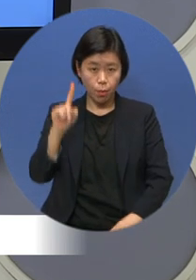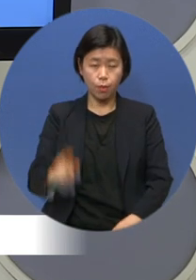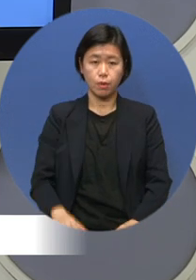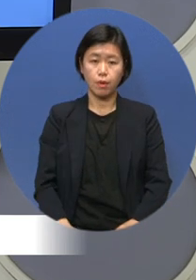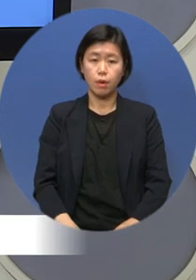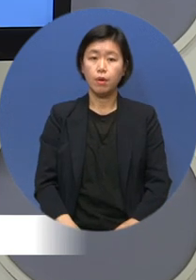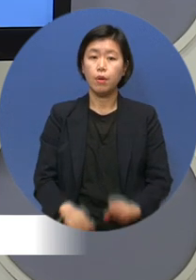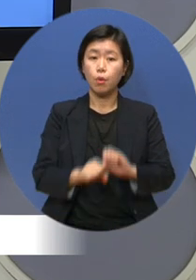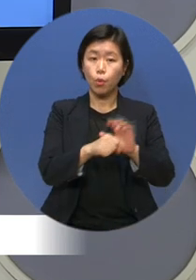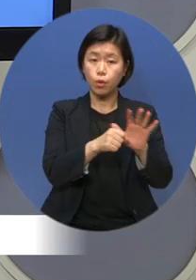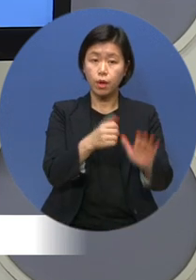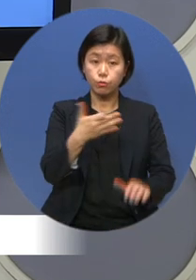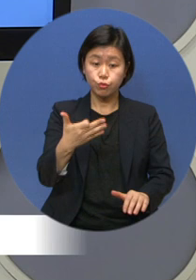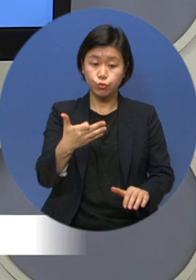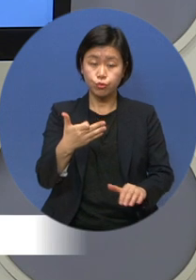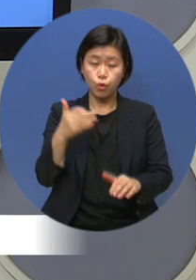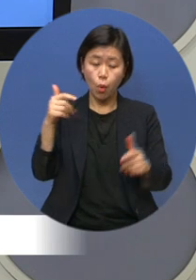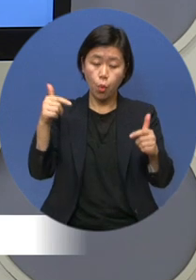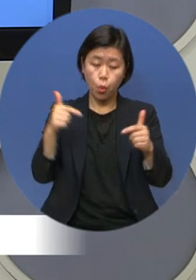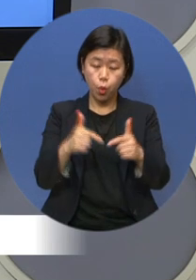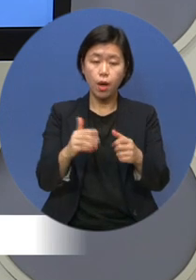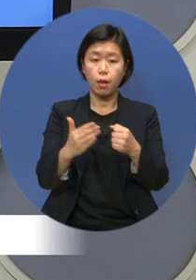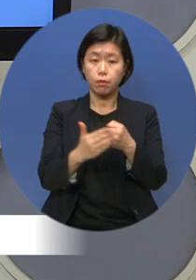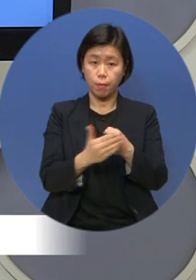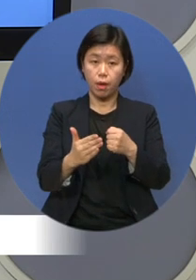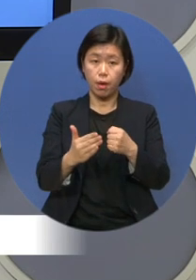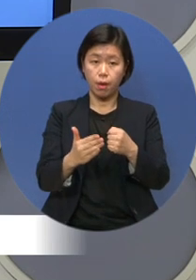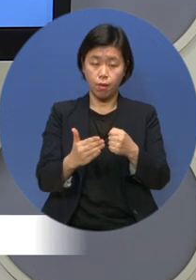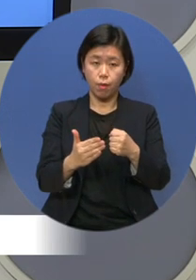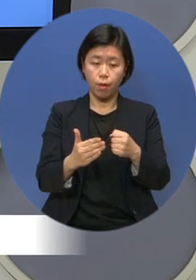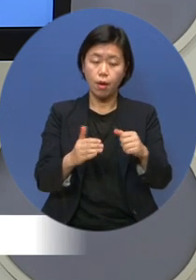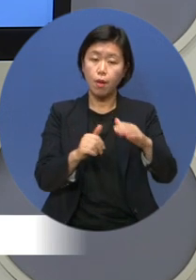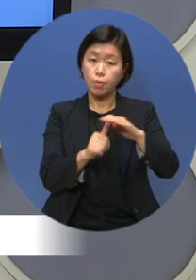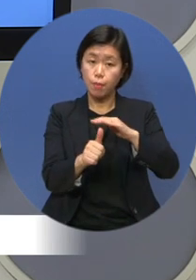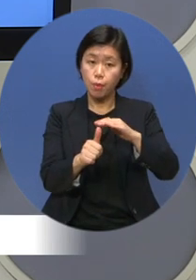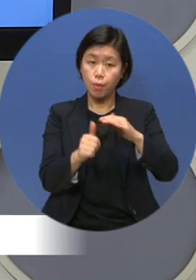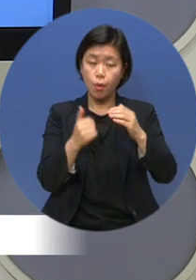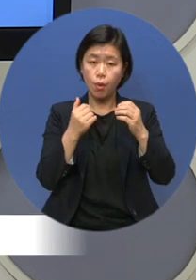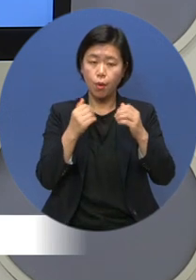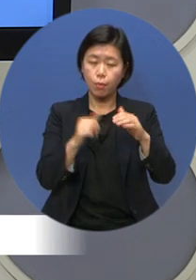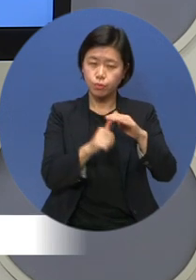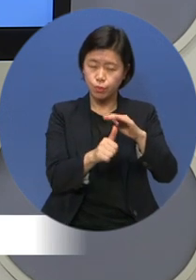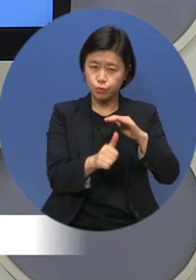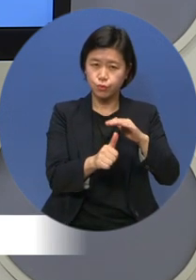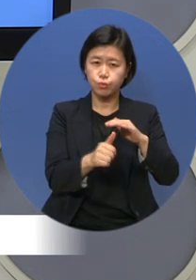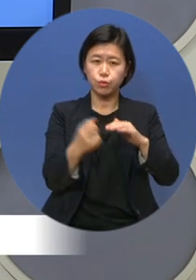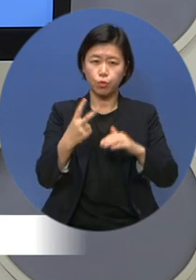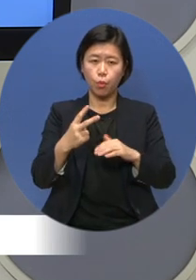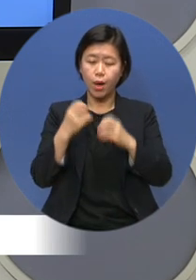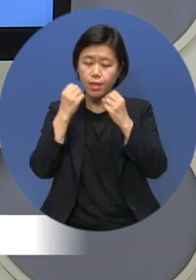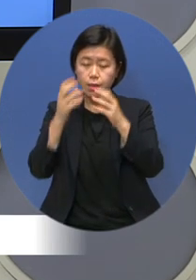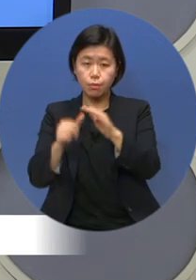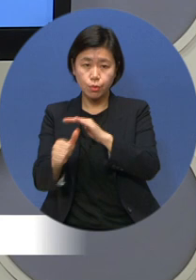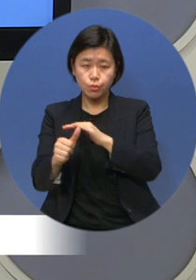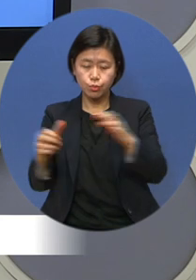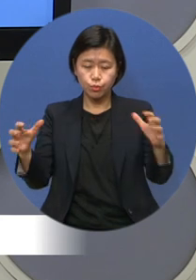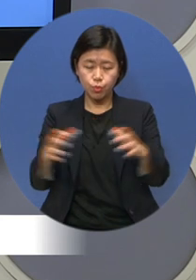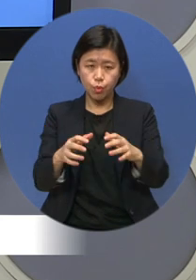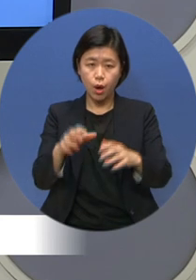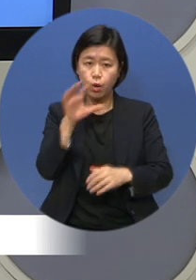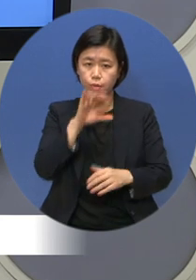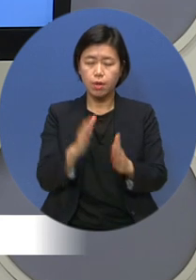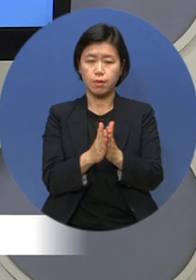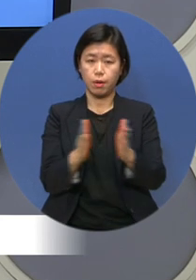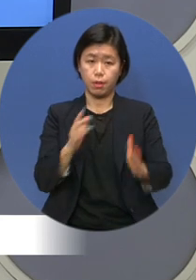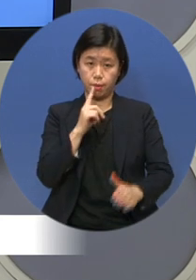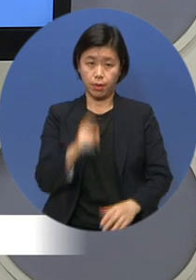선수와 후보 신인 선수로 대상으로 22일 부터 순차적으로 상식 훈련을 재개한다 고 밝혔습니다